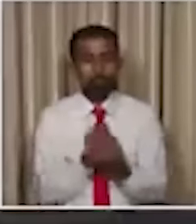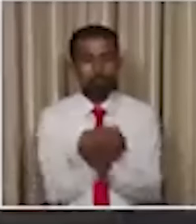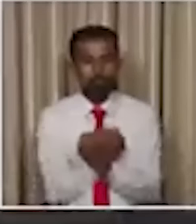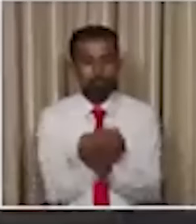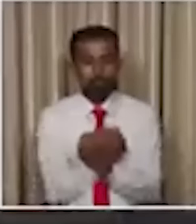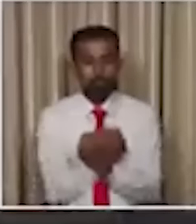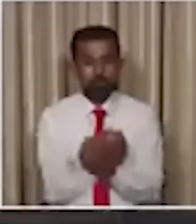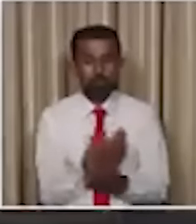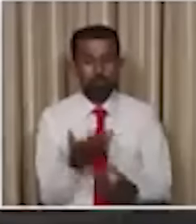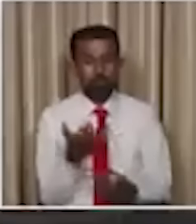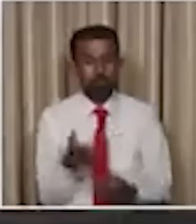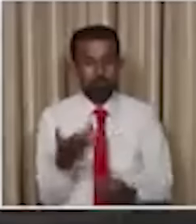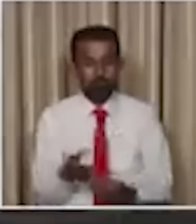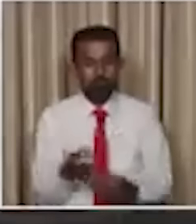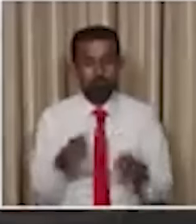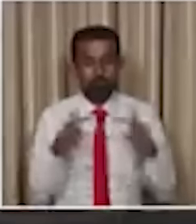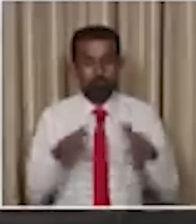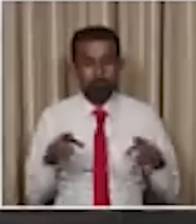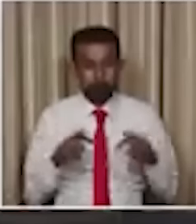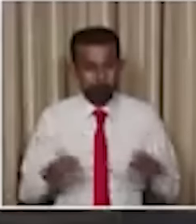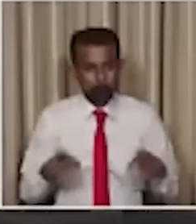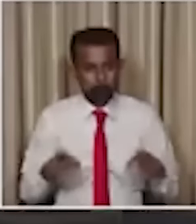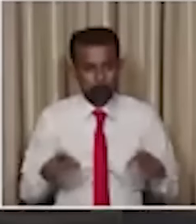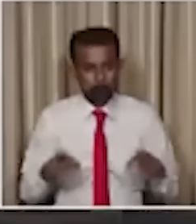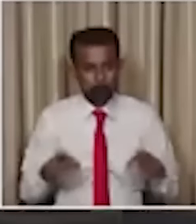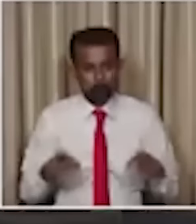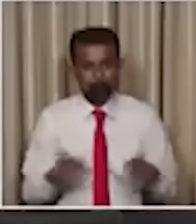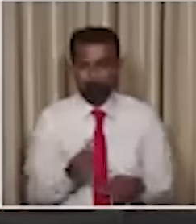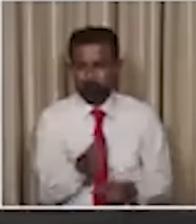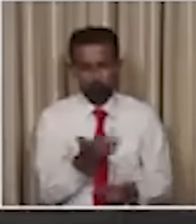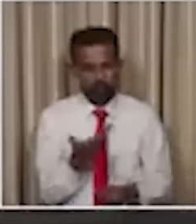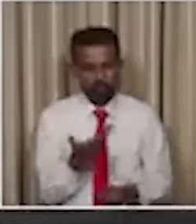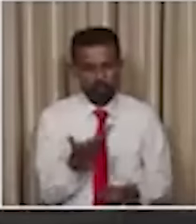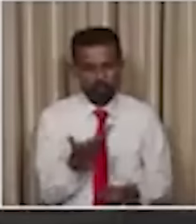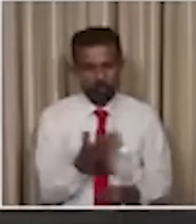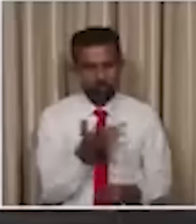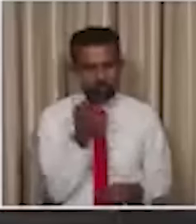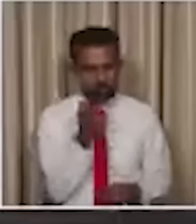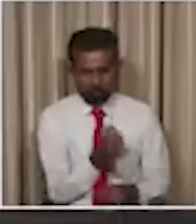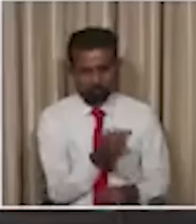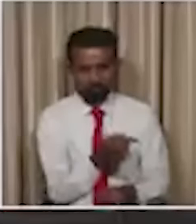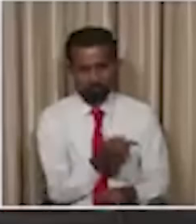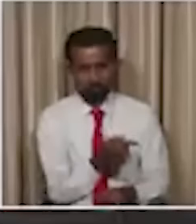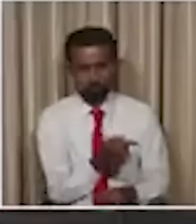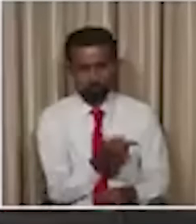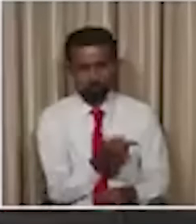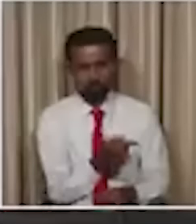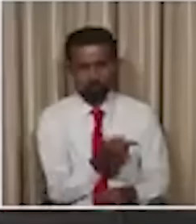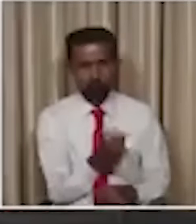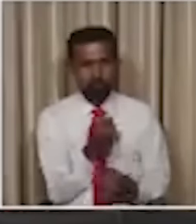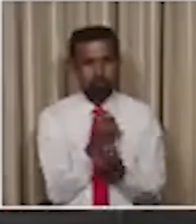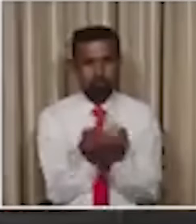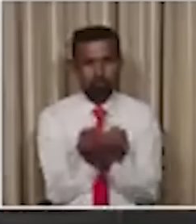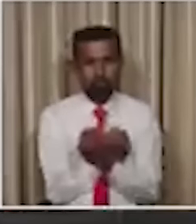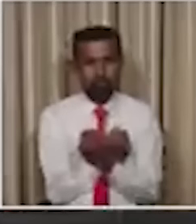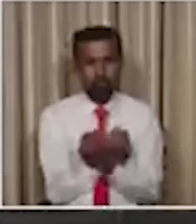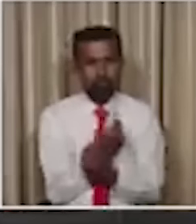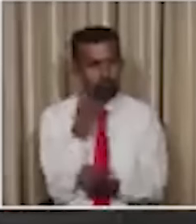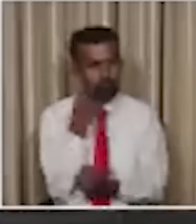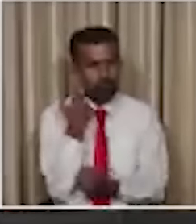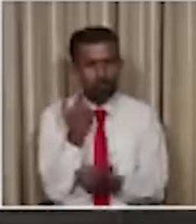විසින් කළා තියෙන විමර්ශන හරි නැත්තම් ඒකේ වැරදි තියෙනවා නම් පොලිසිය